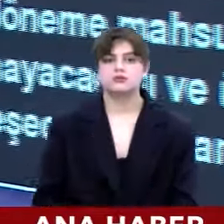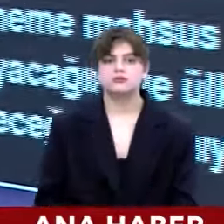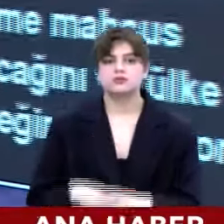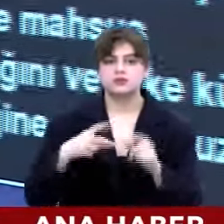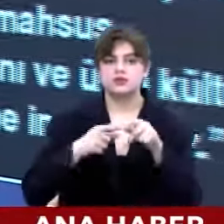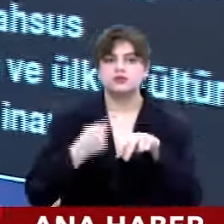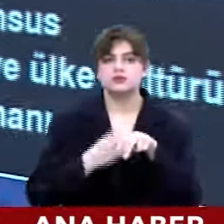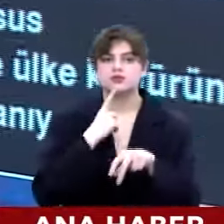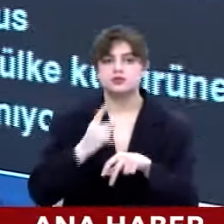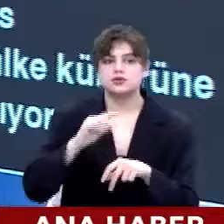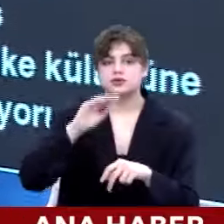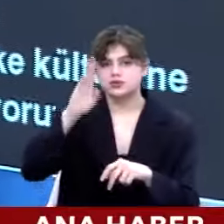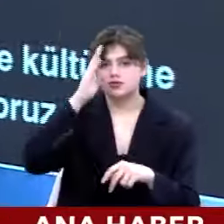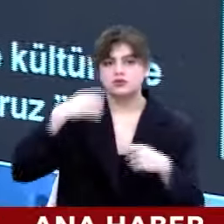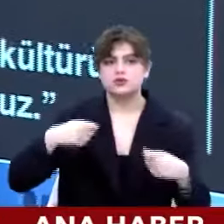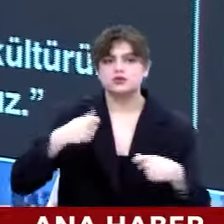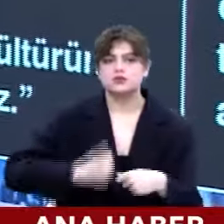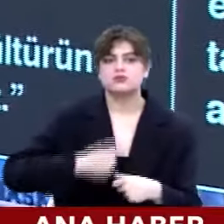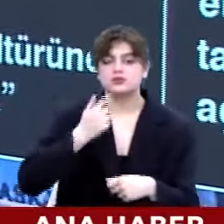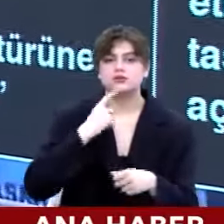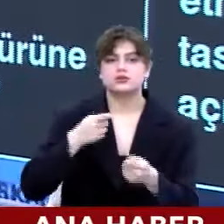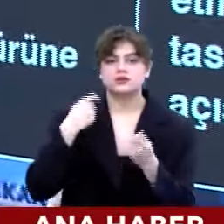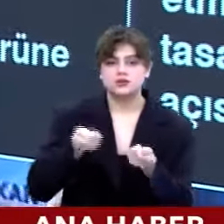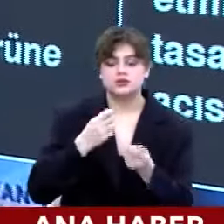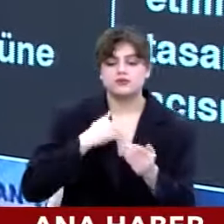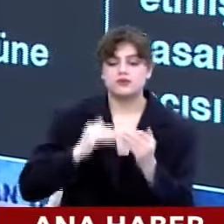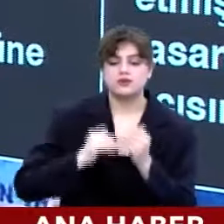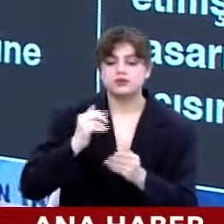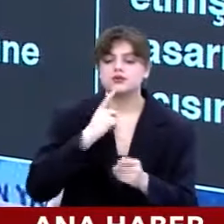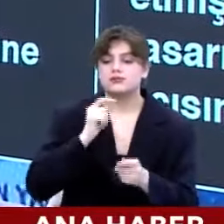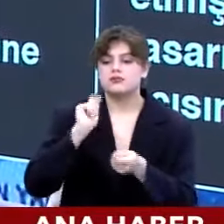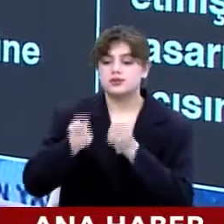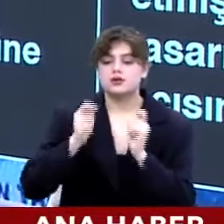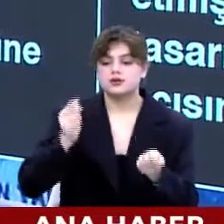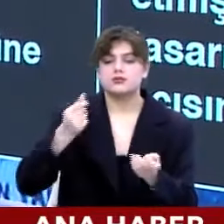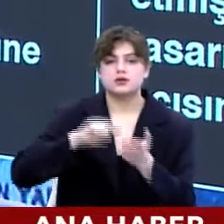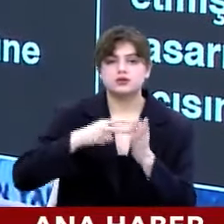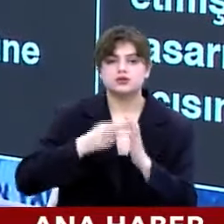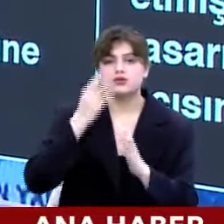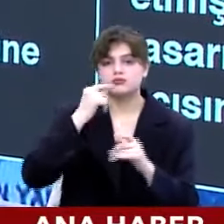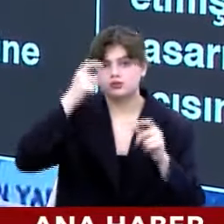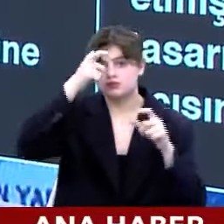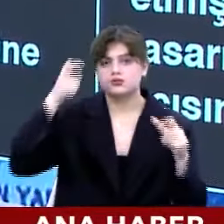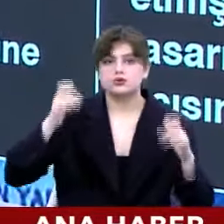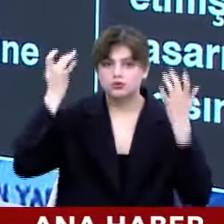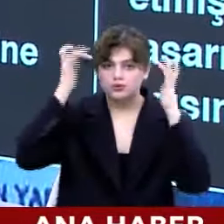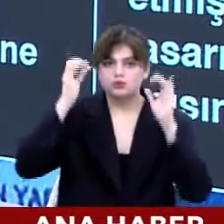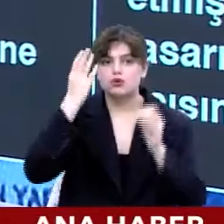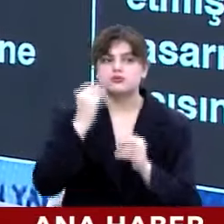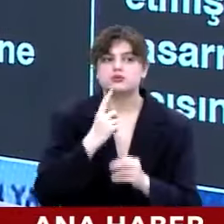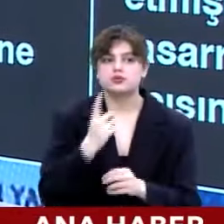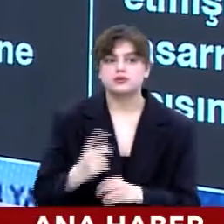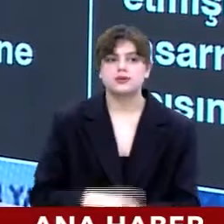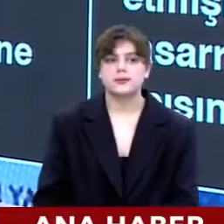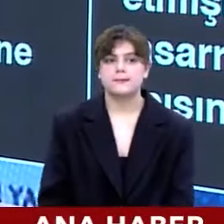Şekip Aldagiç, İstanbul Ticaret Odası Başkanı diyor ki üretirken verimli, harcarken tasarruflu olmayı ülke kültürüne yerleştirmeliyiz. Yani ülke